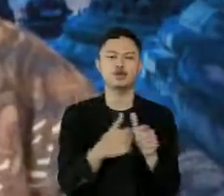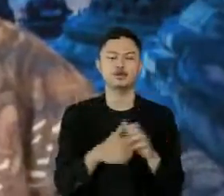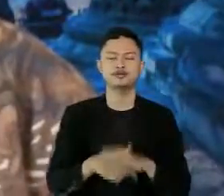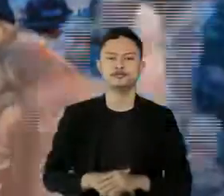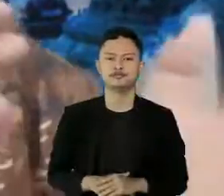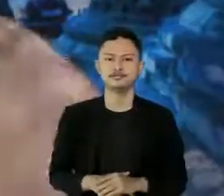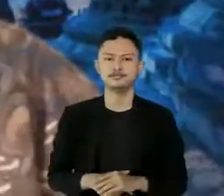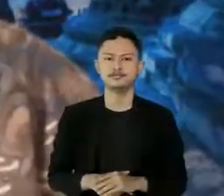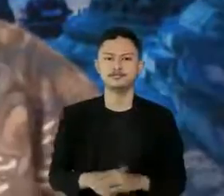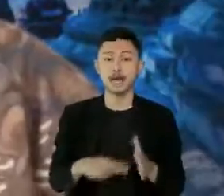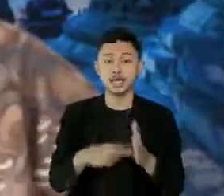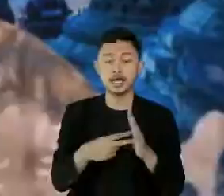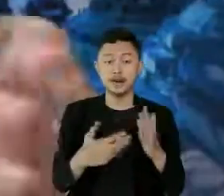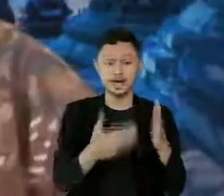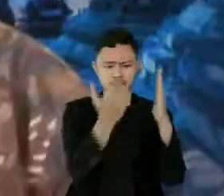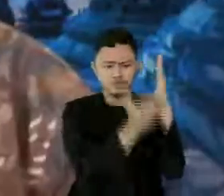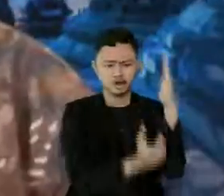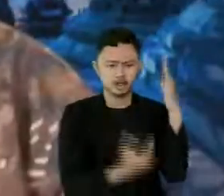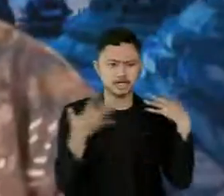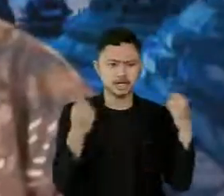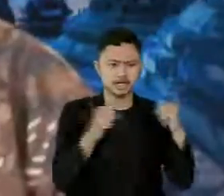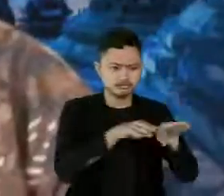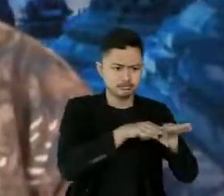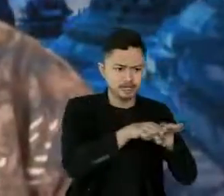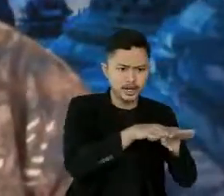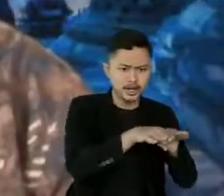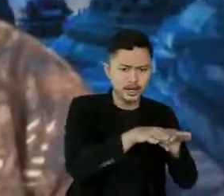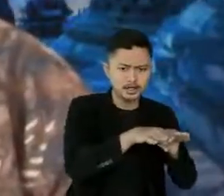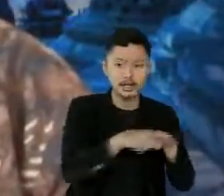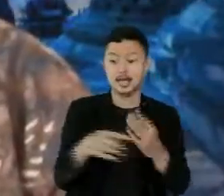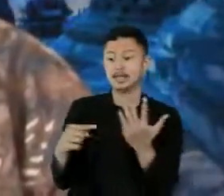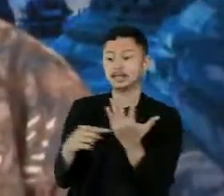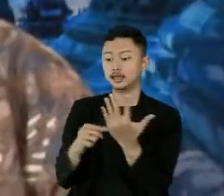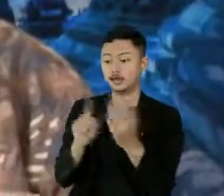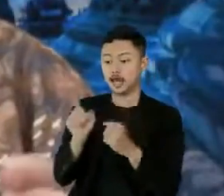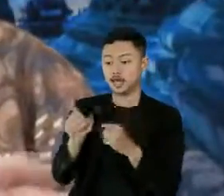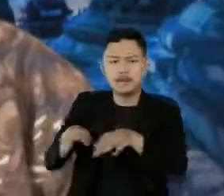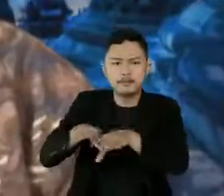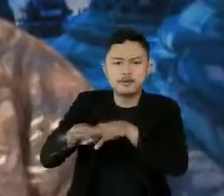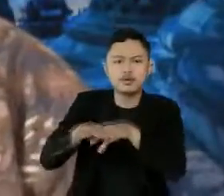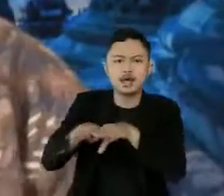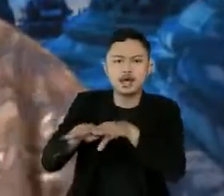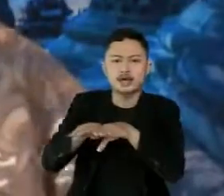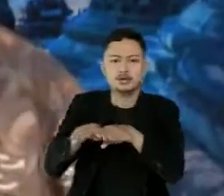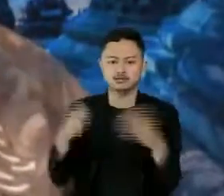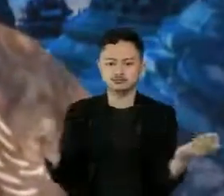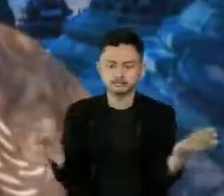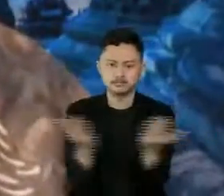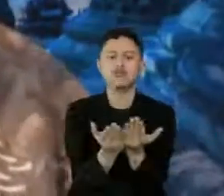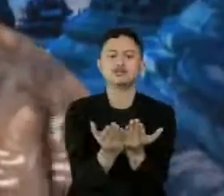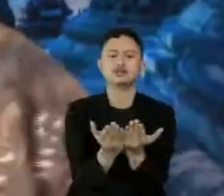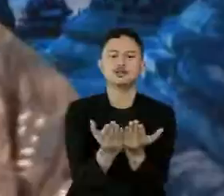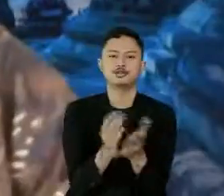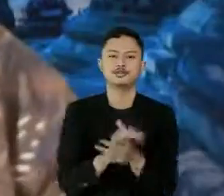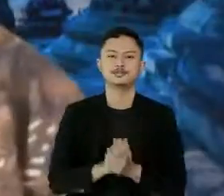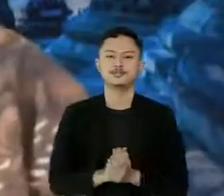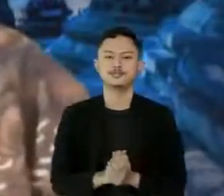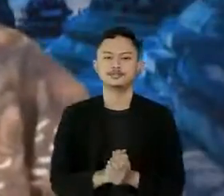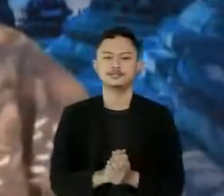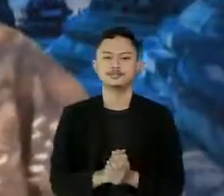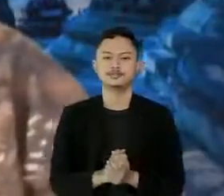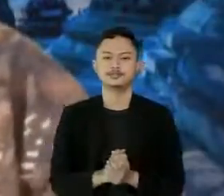adaptasi terhadap prokesnya dan juga adaptasi terhadap teknologinya. Nah, sekarang ini menurut catatan kami